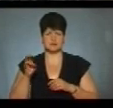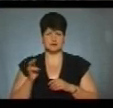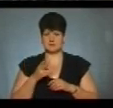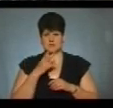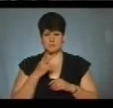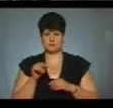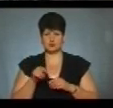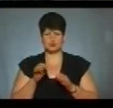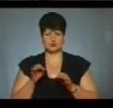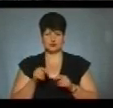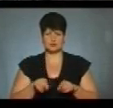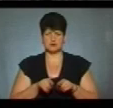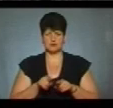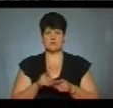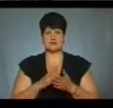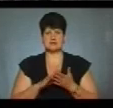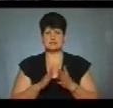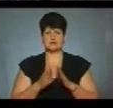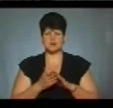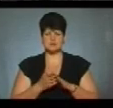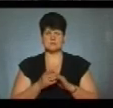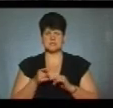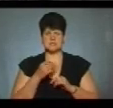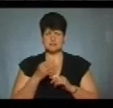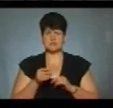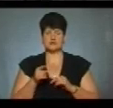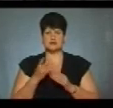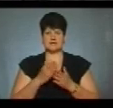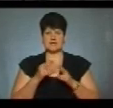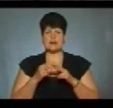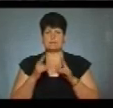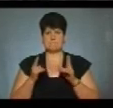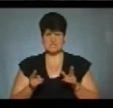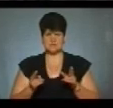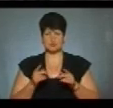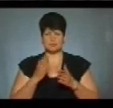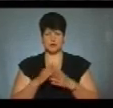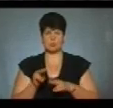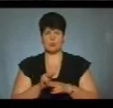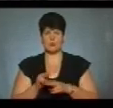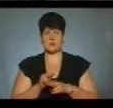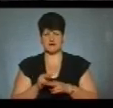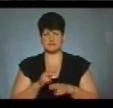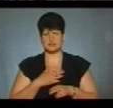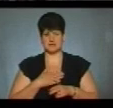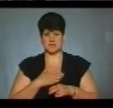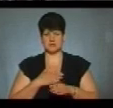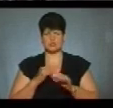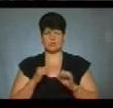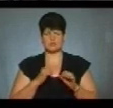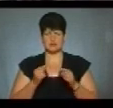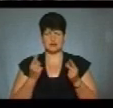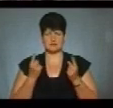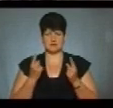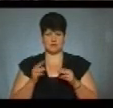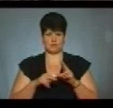аж такого. Є одна ситуація, там ми сказали, що де місток такий, то мають поправити наше управління капітального